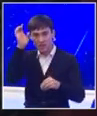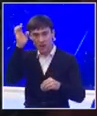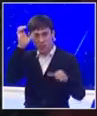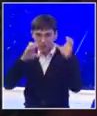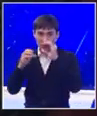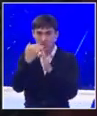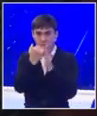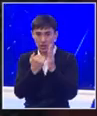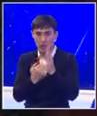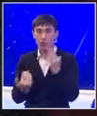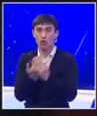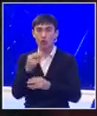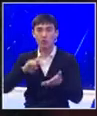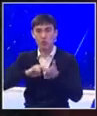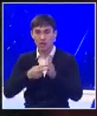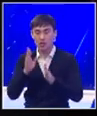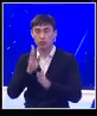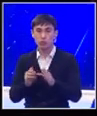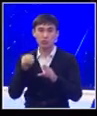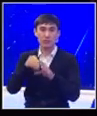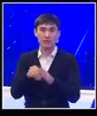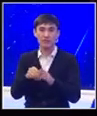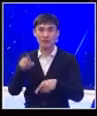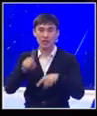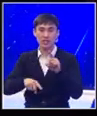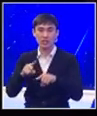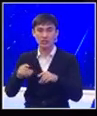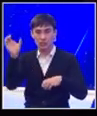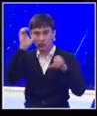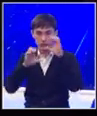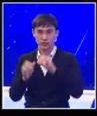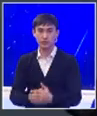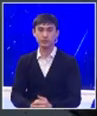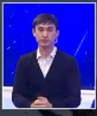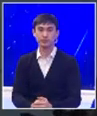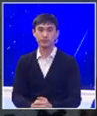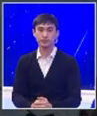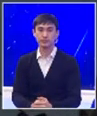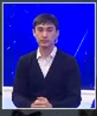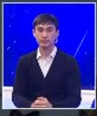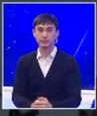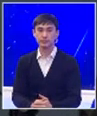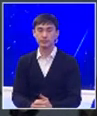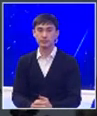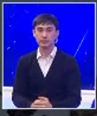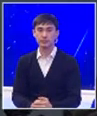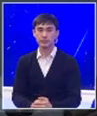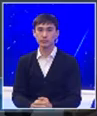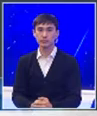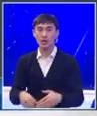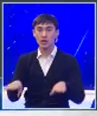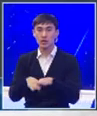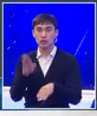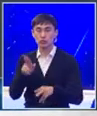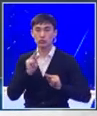программ новые учебные планы будут применены в отечественных вузах для меня не было мдам туловища также